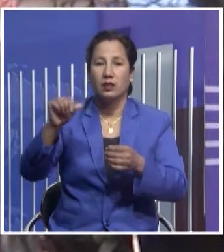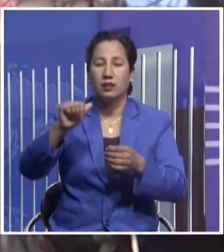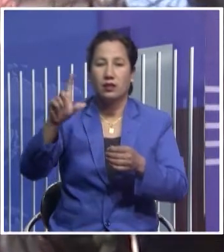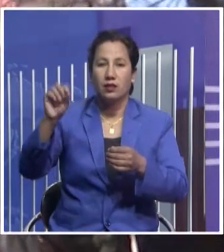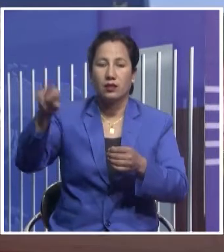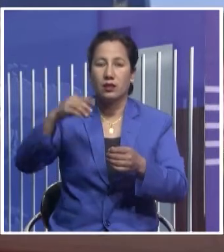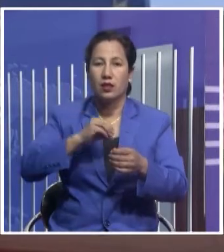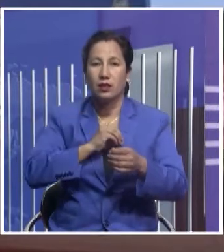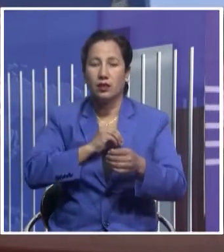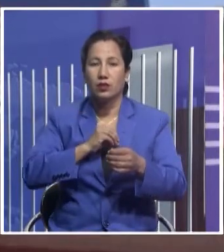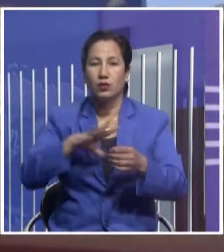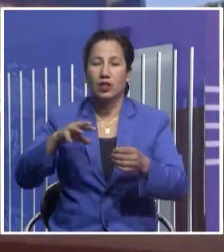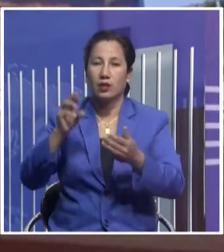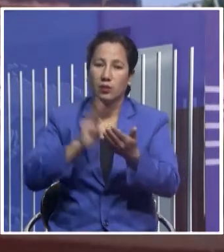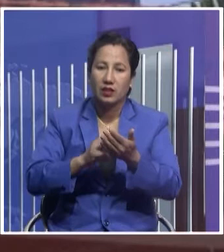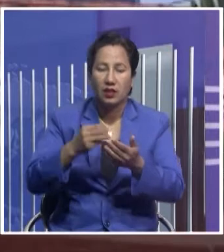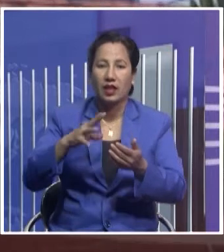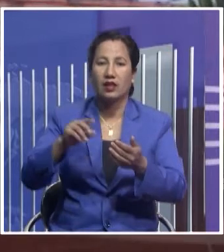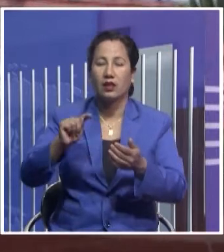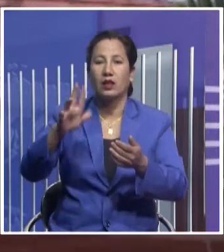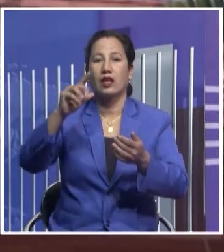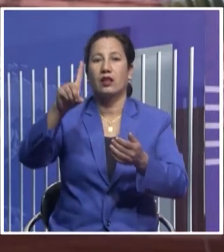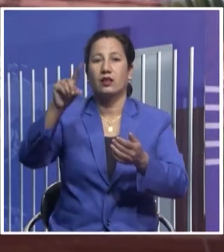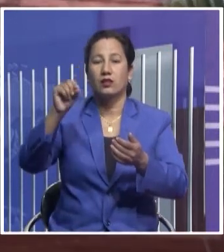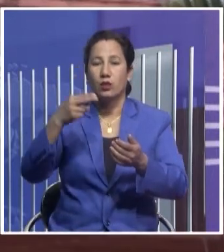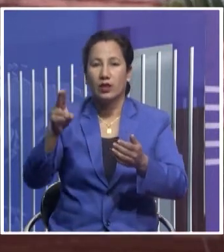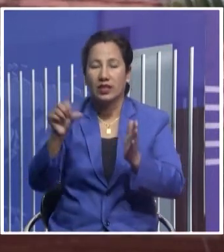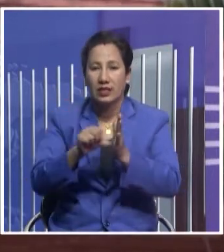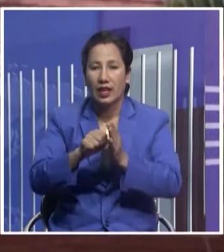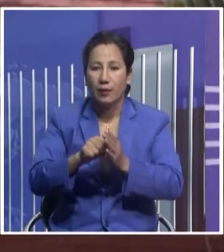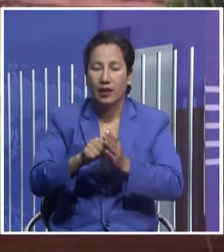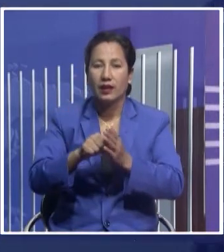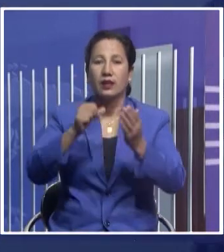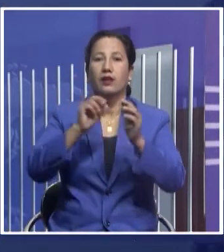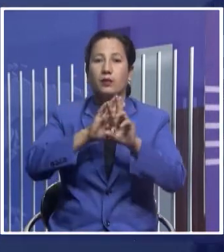सीमित नराखेर कर्णालीका 10 जिल्लामा विस्तार गर्न माग गर्नुभयो।